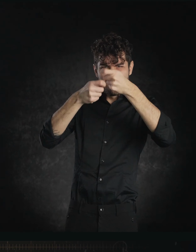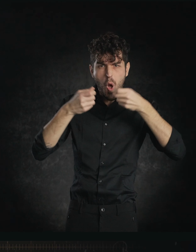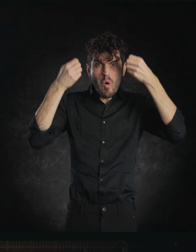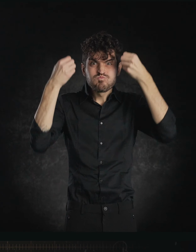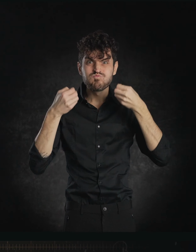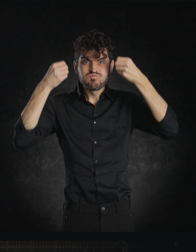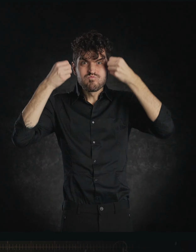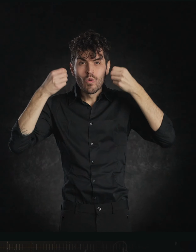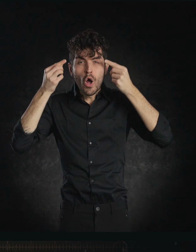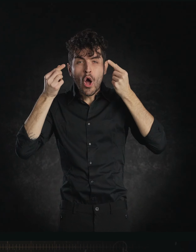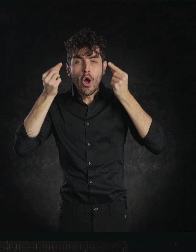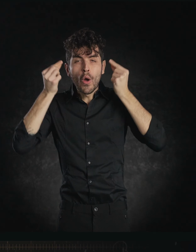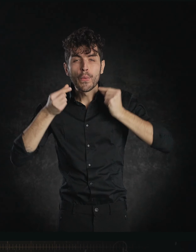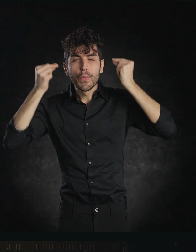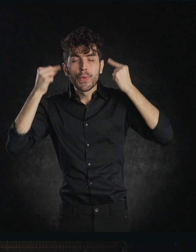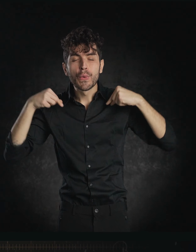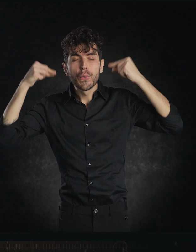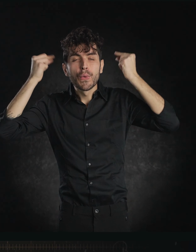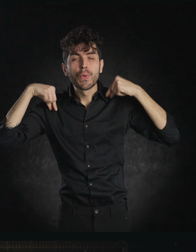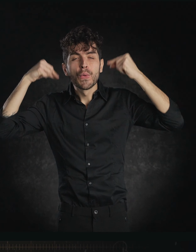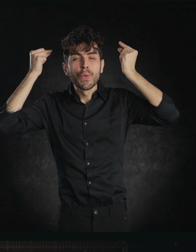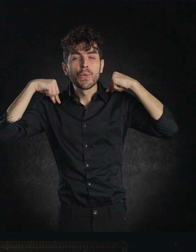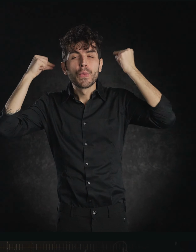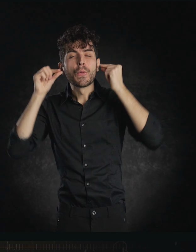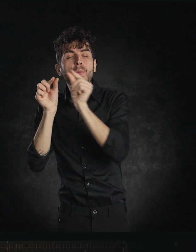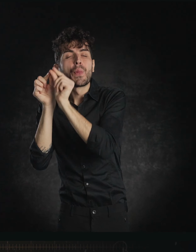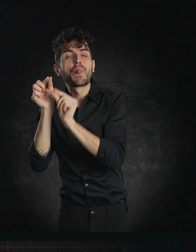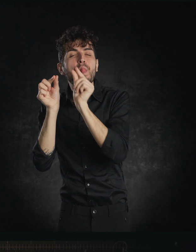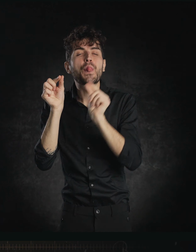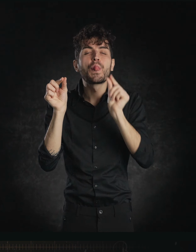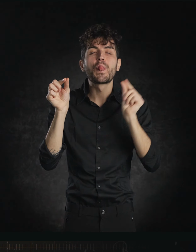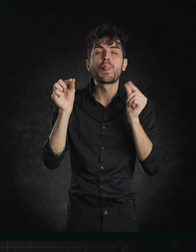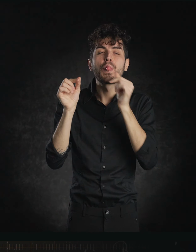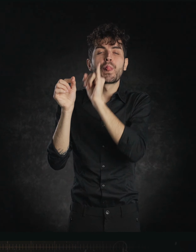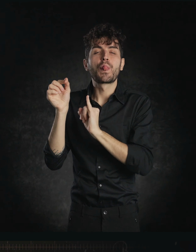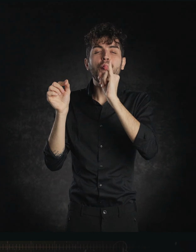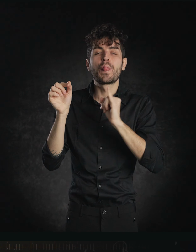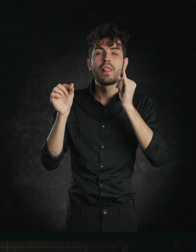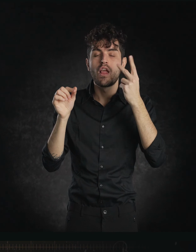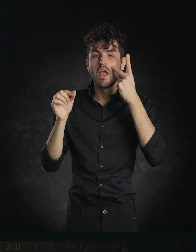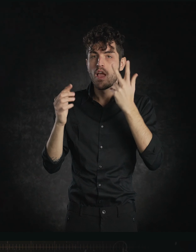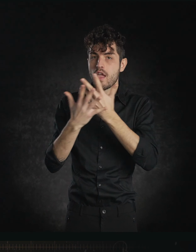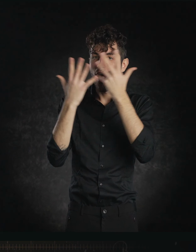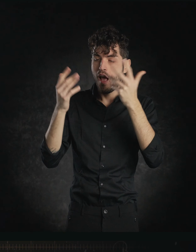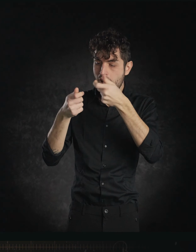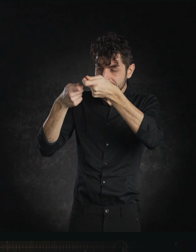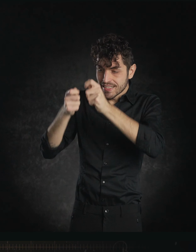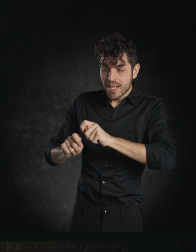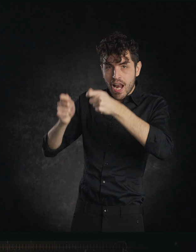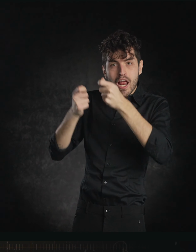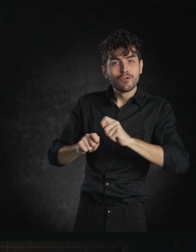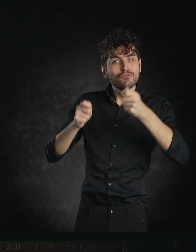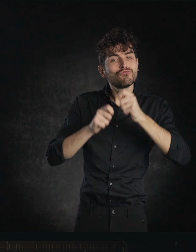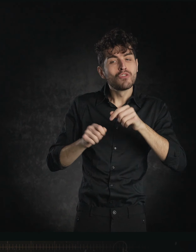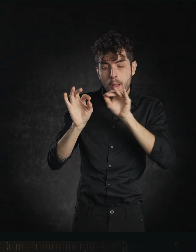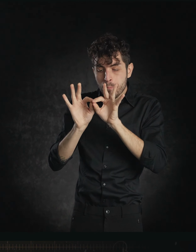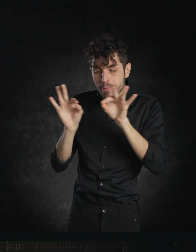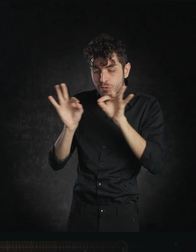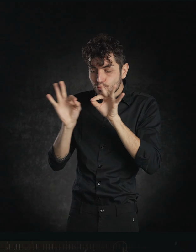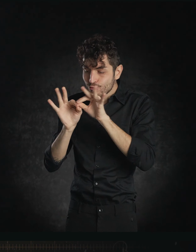dettaglio, delle trecce più grossolane e invece una treccia sul davanti